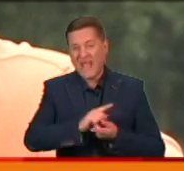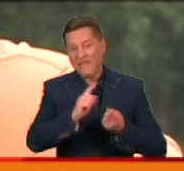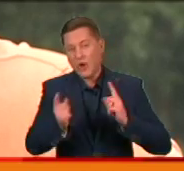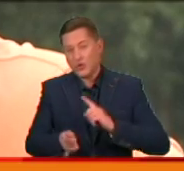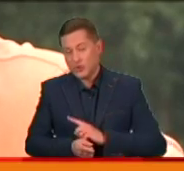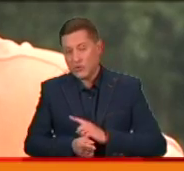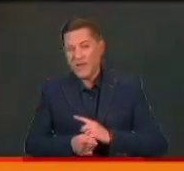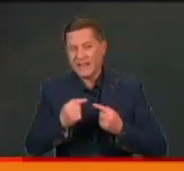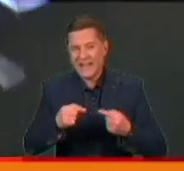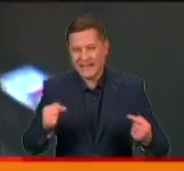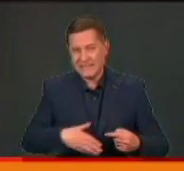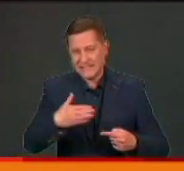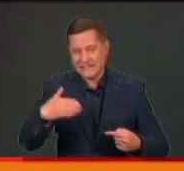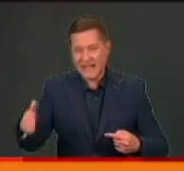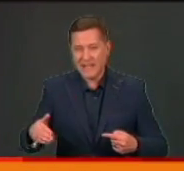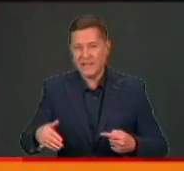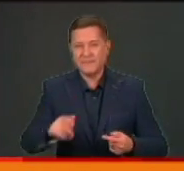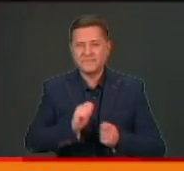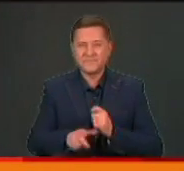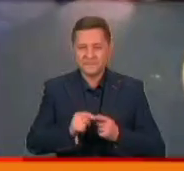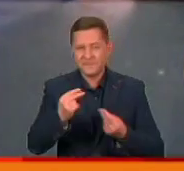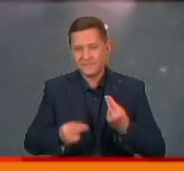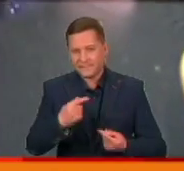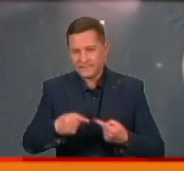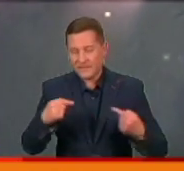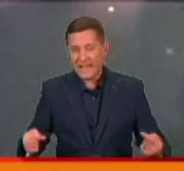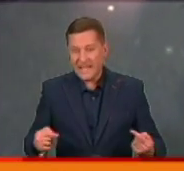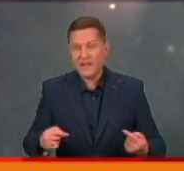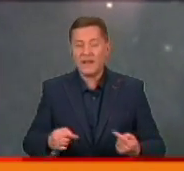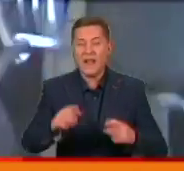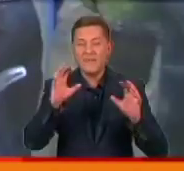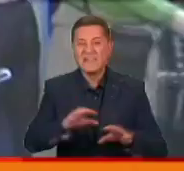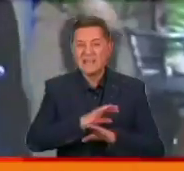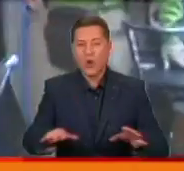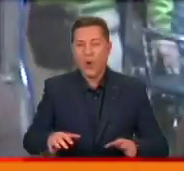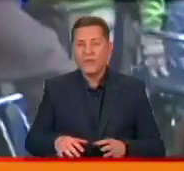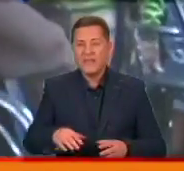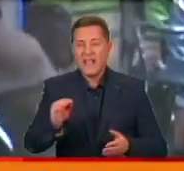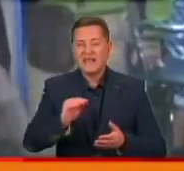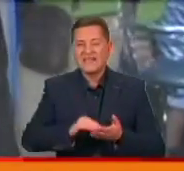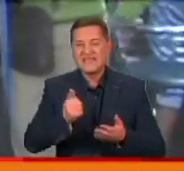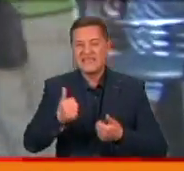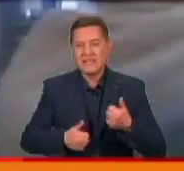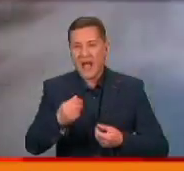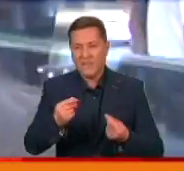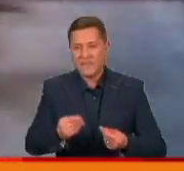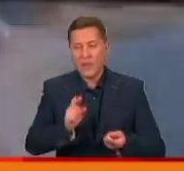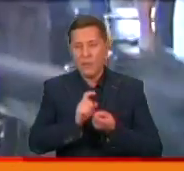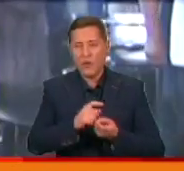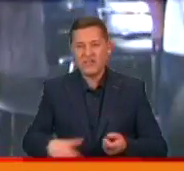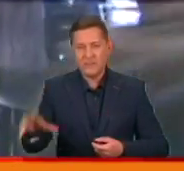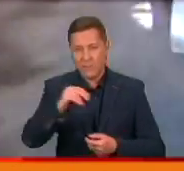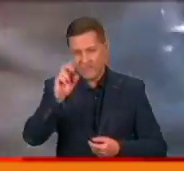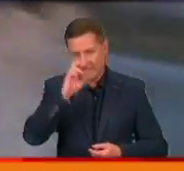пройшли різні стадії. Рулетки, карти, гральні автомати і незаконні ставки. З цим дедалі частіше борються активісти по всій